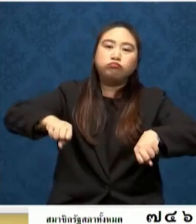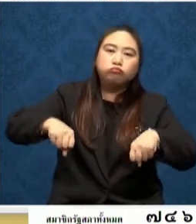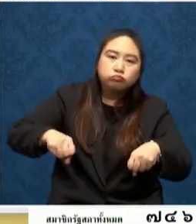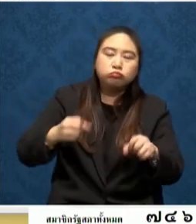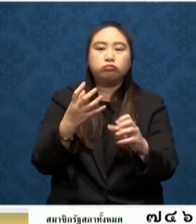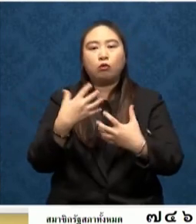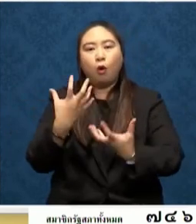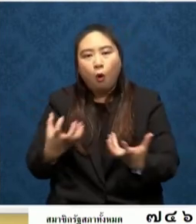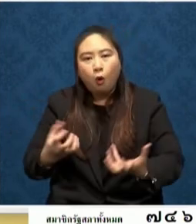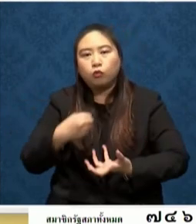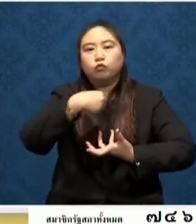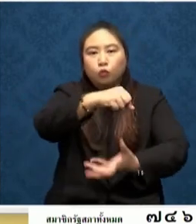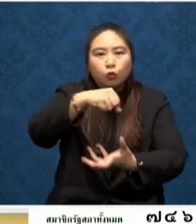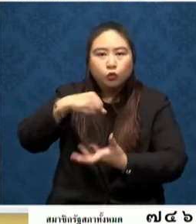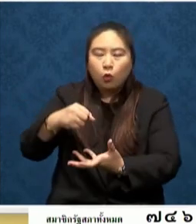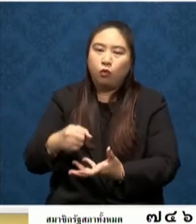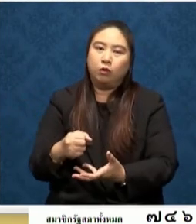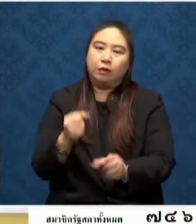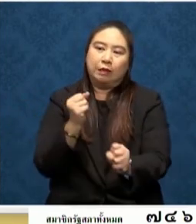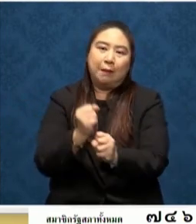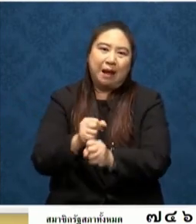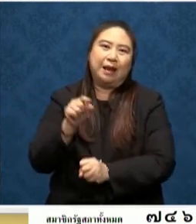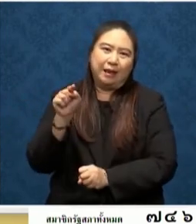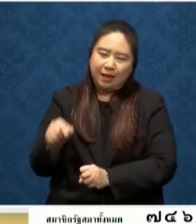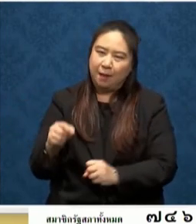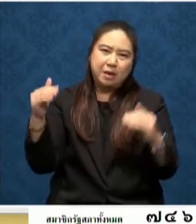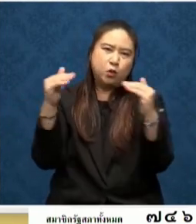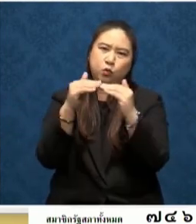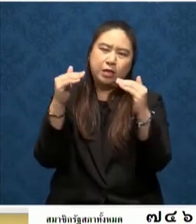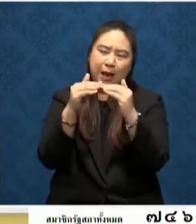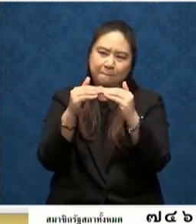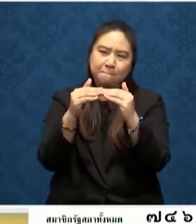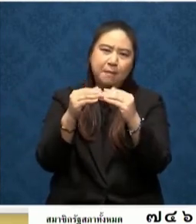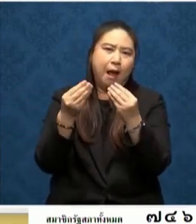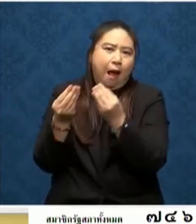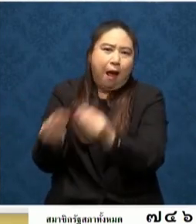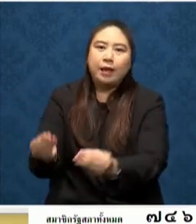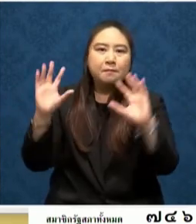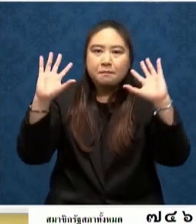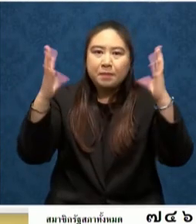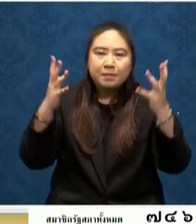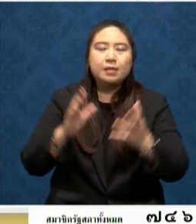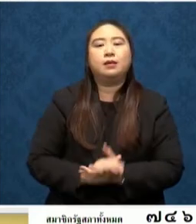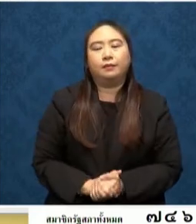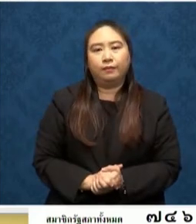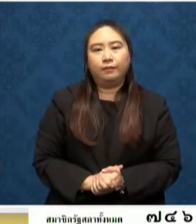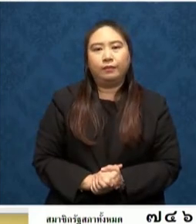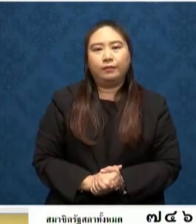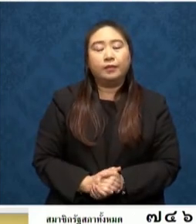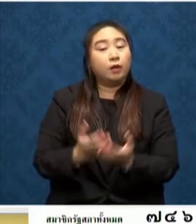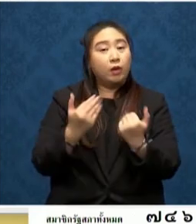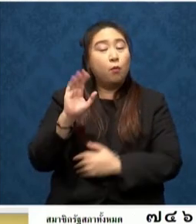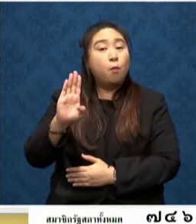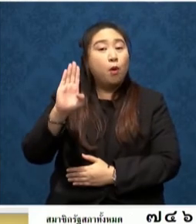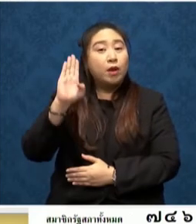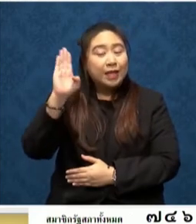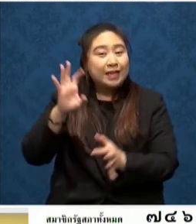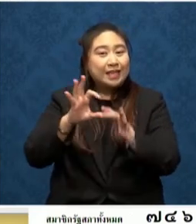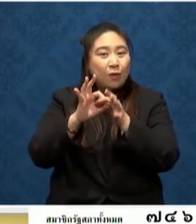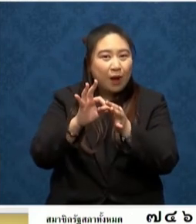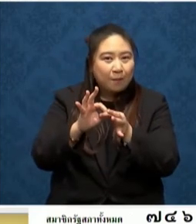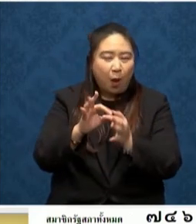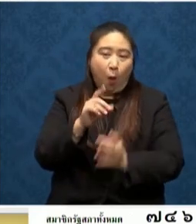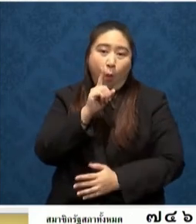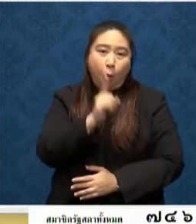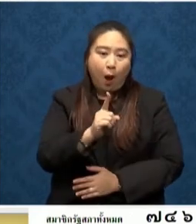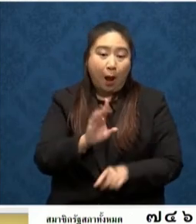ารปิบัติงานไม่ทางใดก็ทางหนึ่งก็ตเณีนทานประทานนะครับว่าการพูดถึบิษาท LM ในวันนี้ไม่ได้ก่าหา